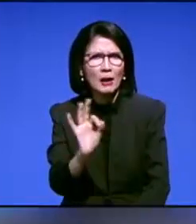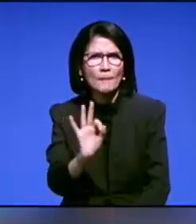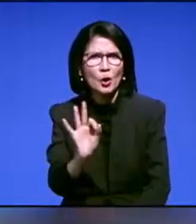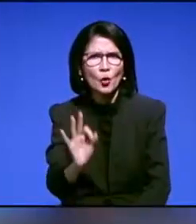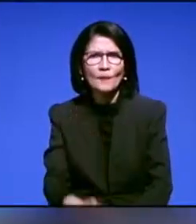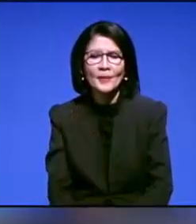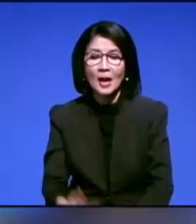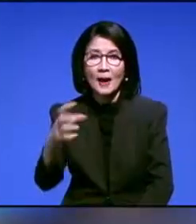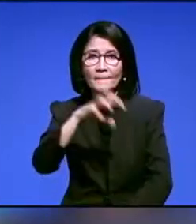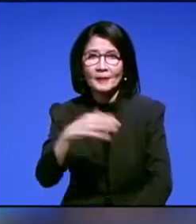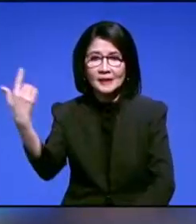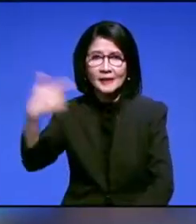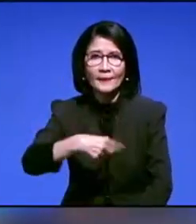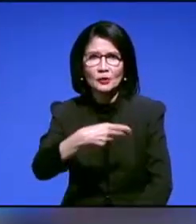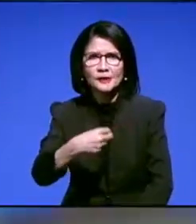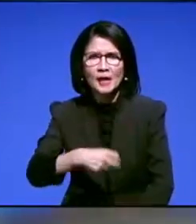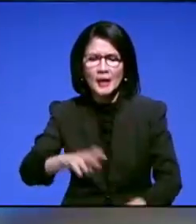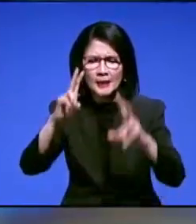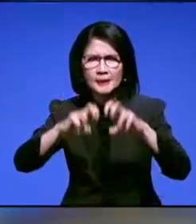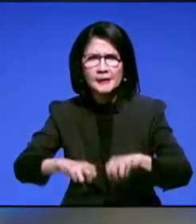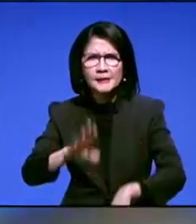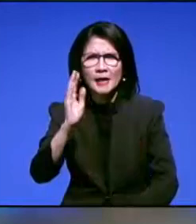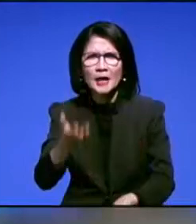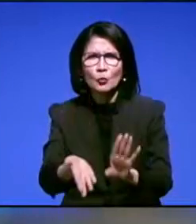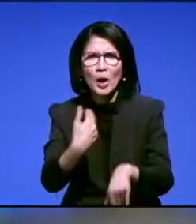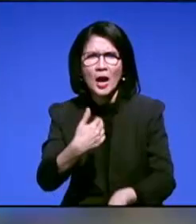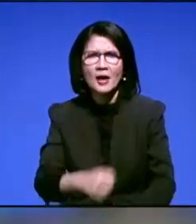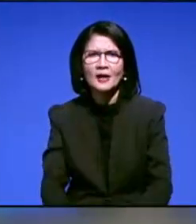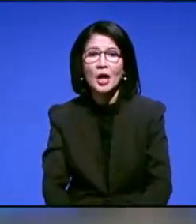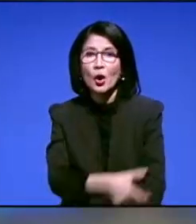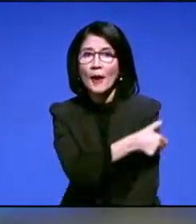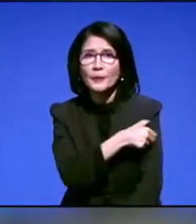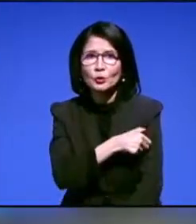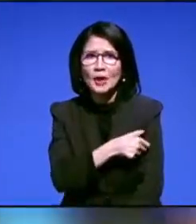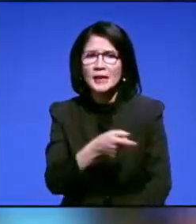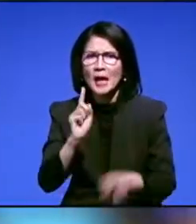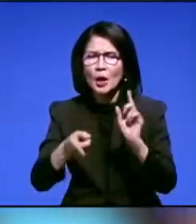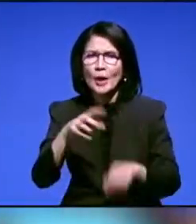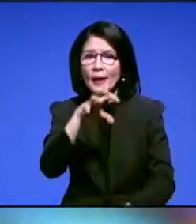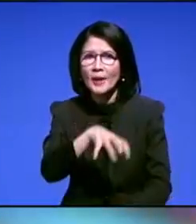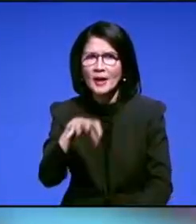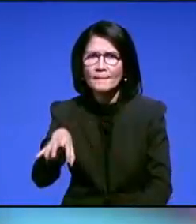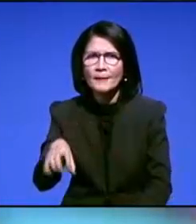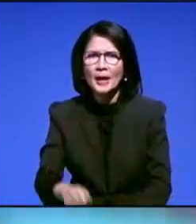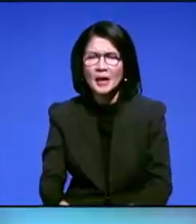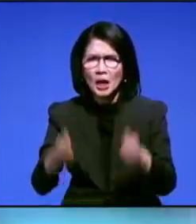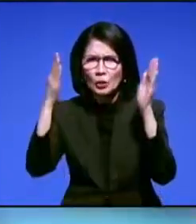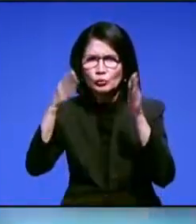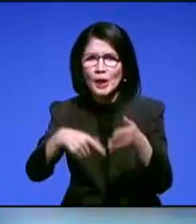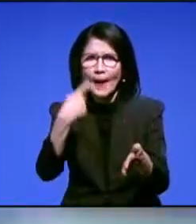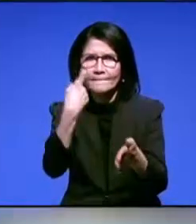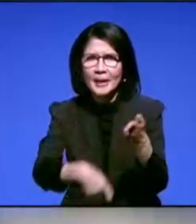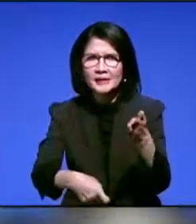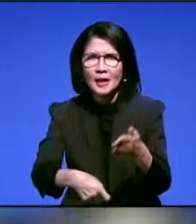barangnya tiba di Indonesia, maka akan dicek kembali oleh petugas dari Bea Cukai. Apabila ada barang-barang yang berharga yang harus dikenakan pajak, tentu